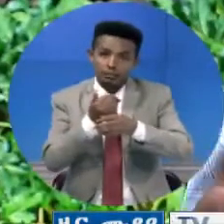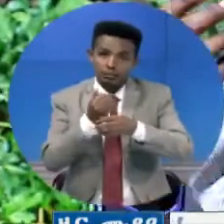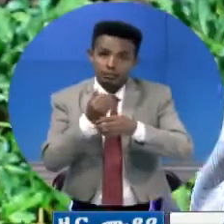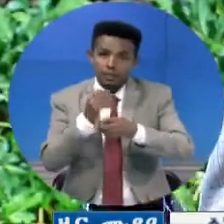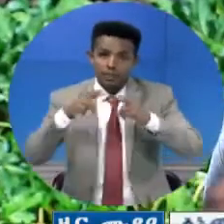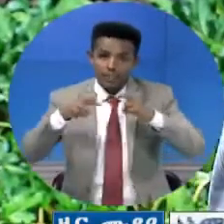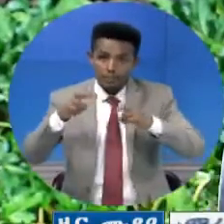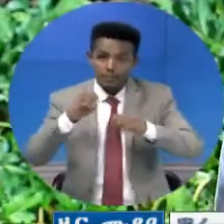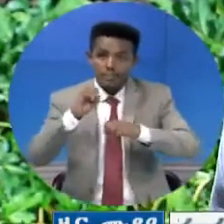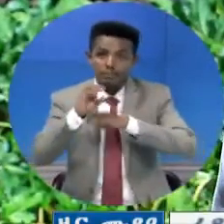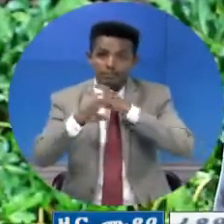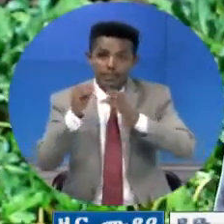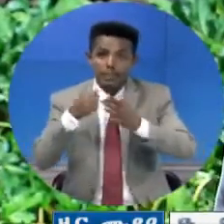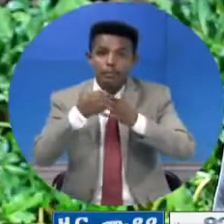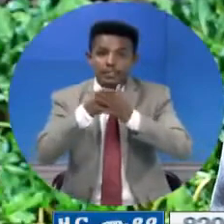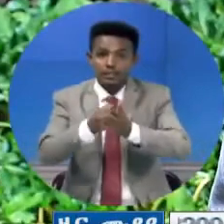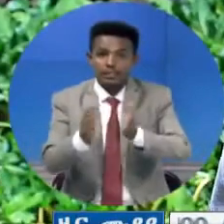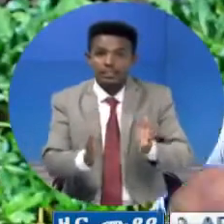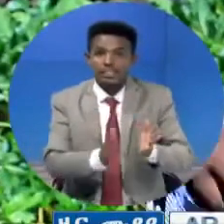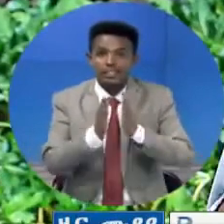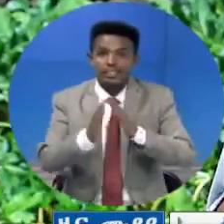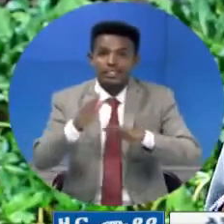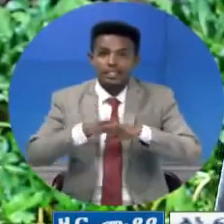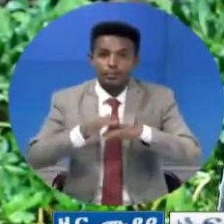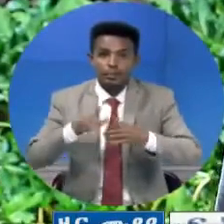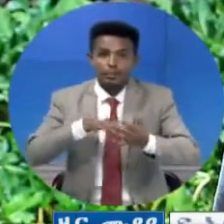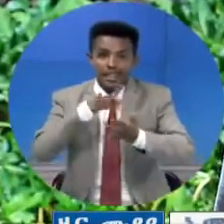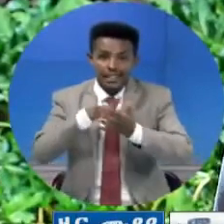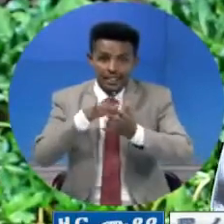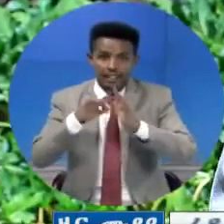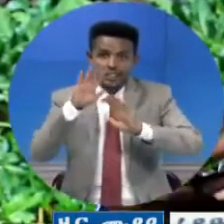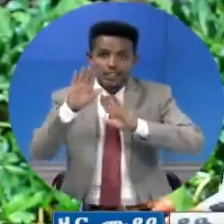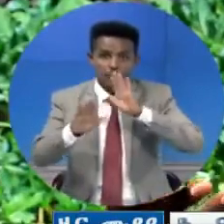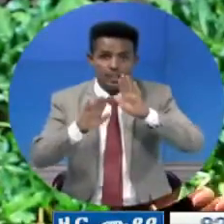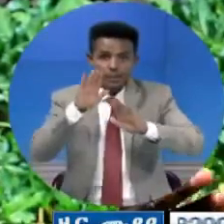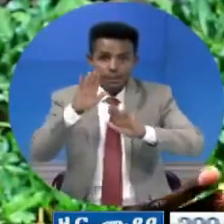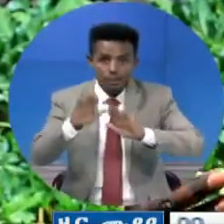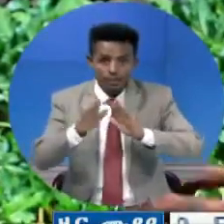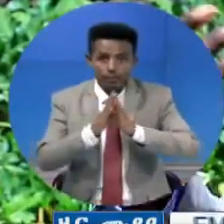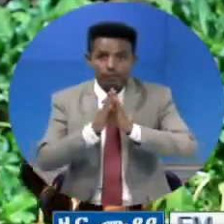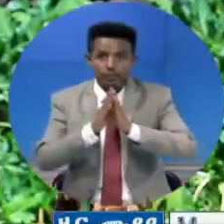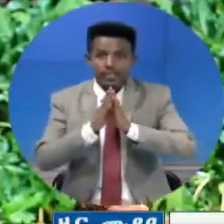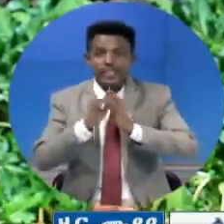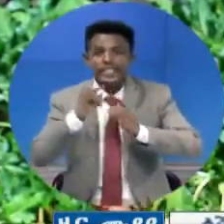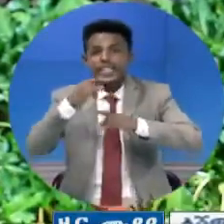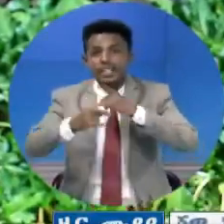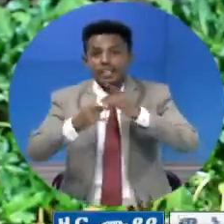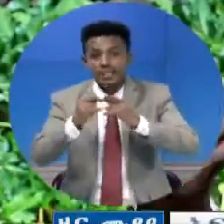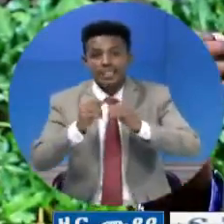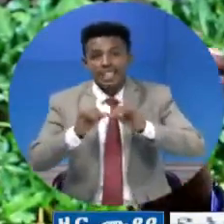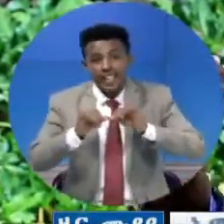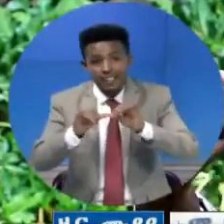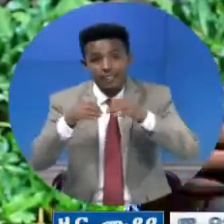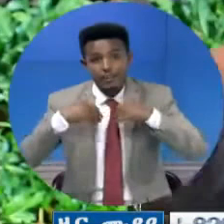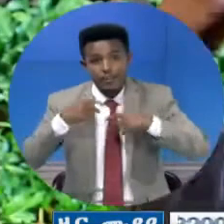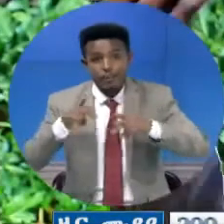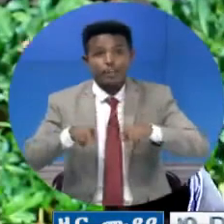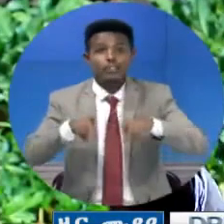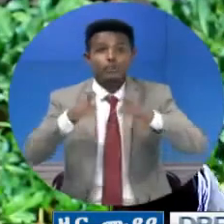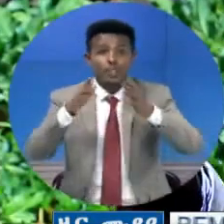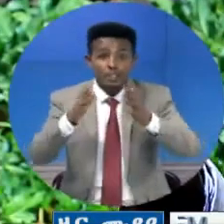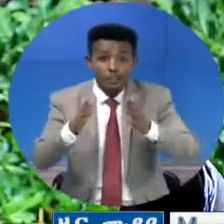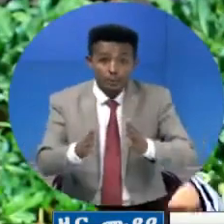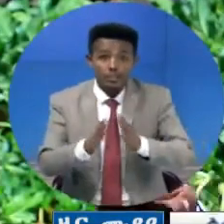አቅርበን ለማስጸደቅ ዝግጅት ላይ ነን። በማዕከል ደረጃ ገምግመናል። ዘር ዘላቂነት ባለው መልኩ ለነኛ አርሶ አደሮች እንዴት